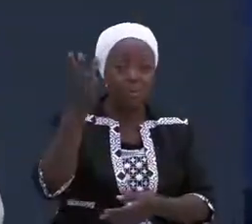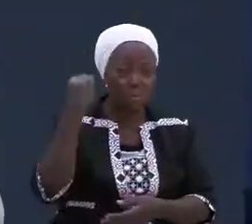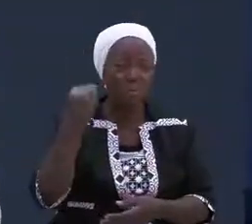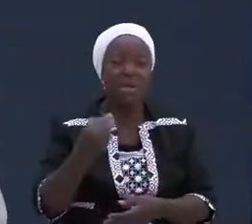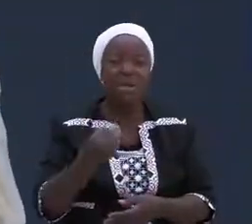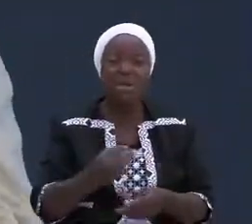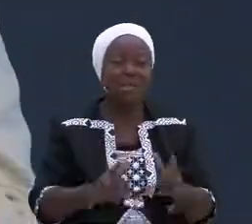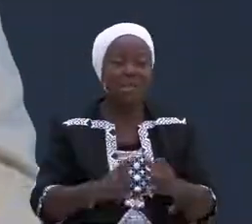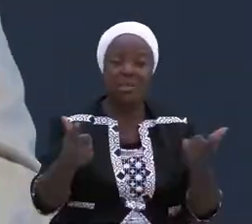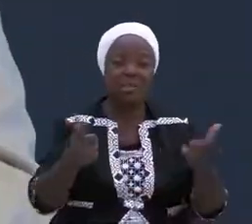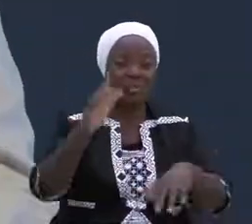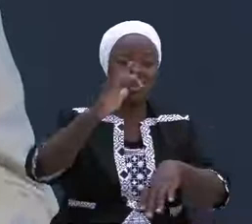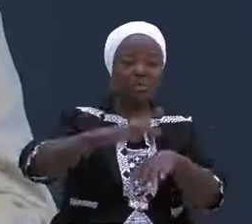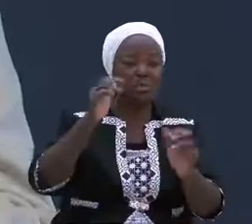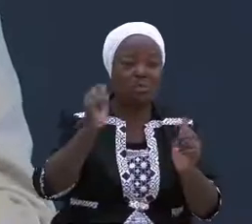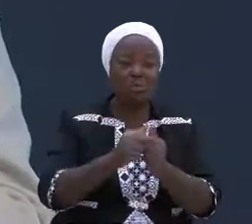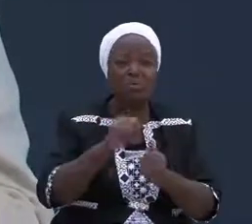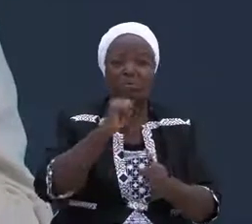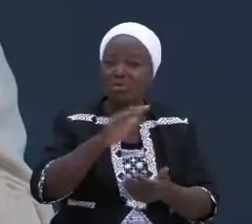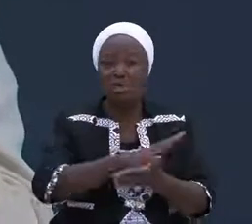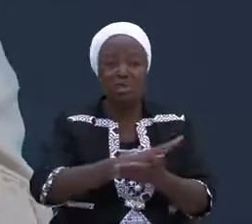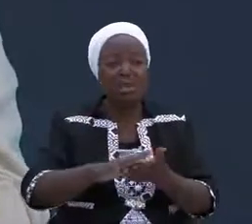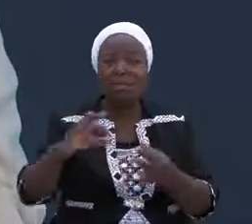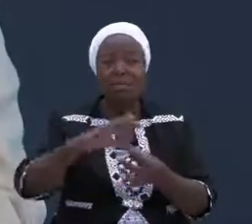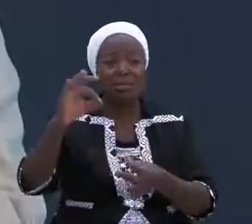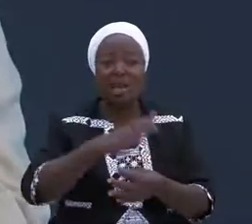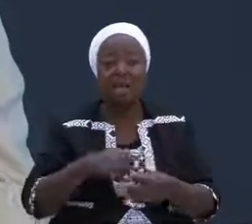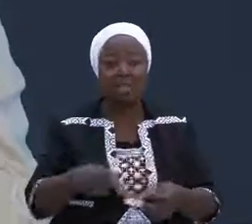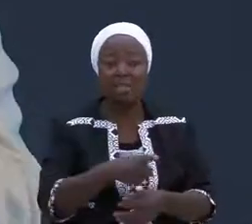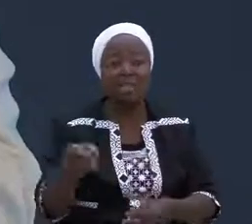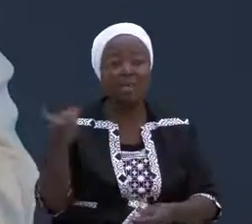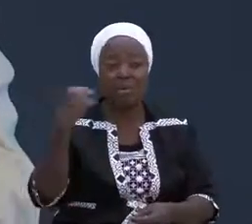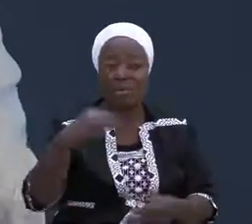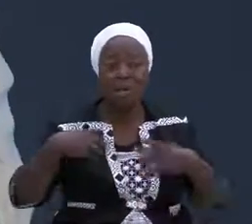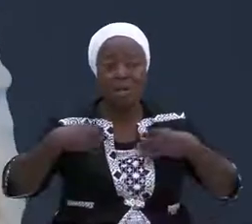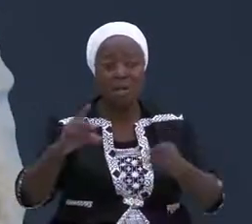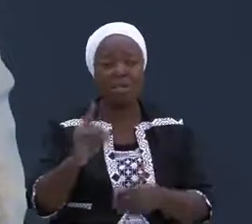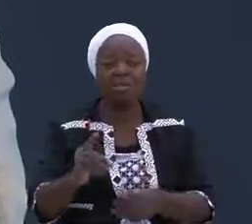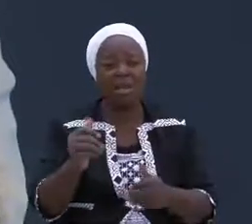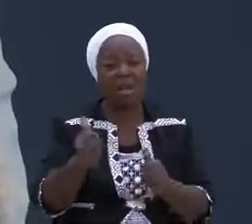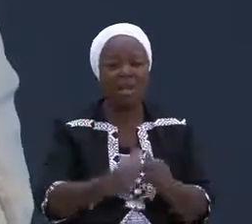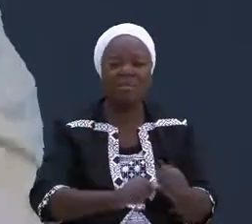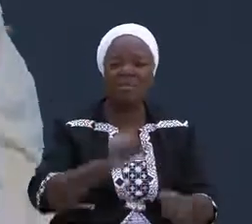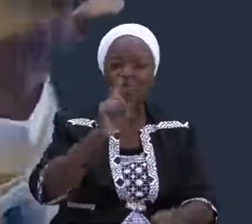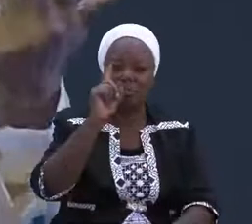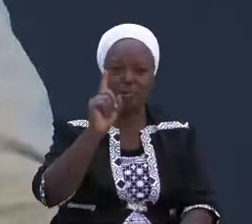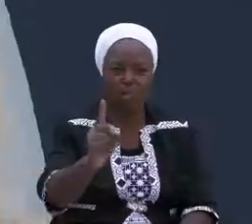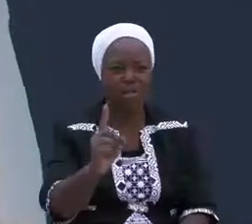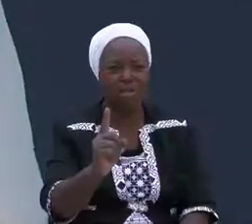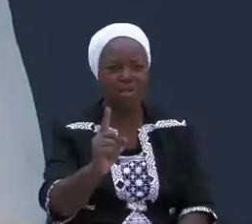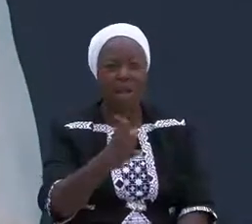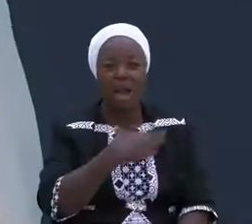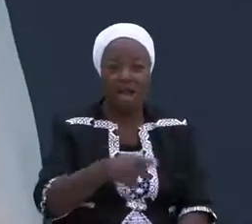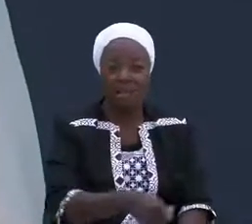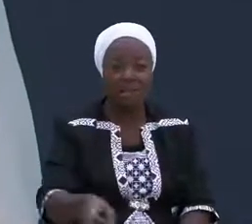Et ceux qui la multitude accourait aussi des villes voisines, verset 16, à Jérusalem, amenant des malades et des gens